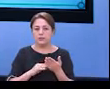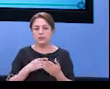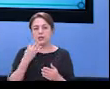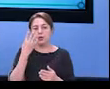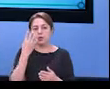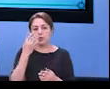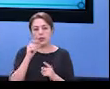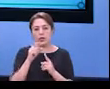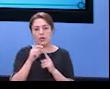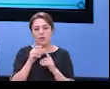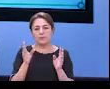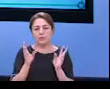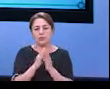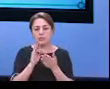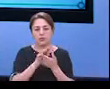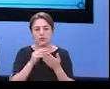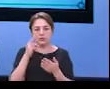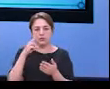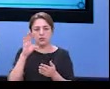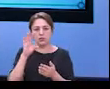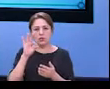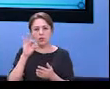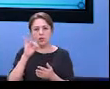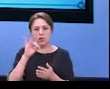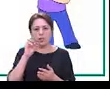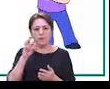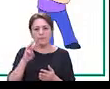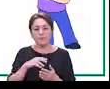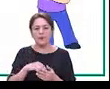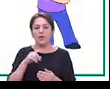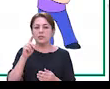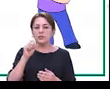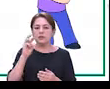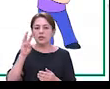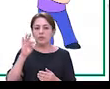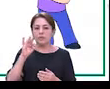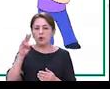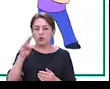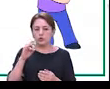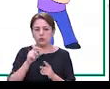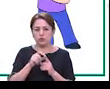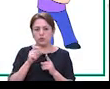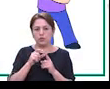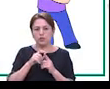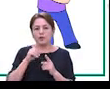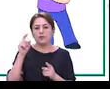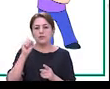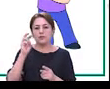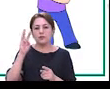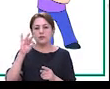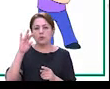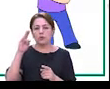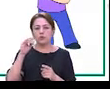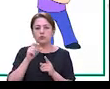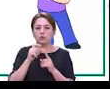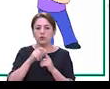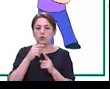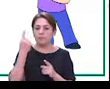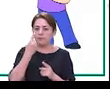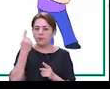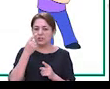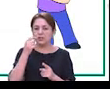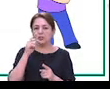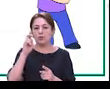uni to'rtta harf bilan yozamiz. Zamon so'zida. Zamon so'zidagi